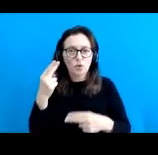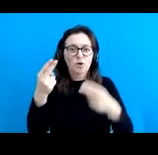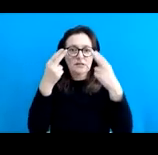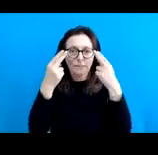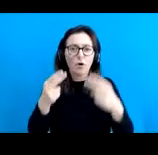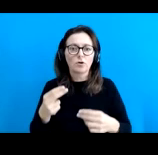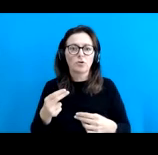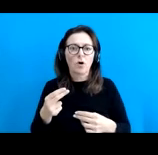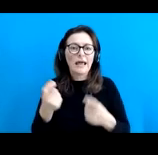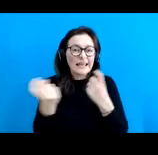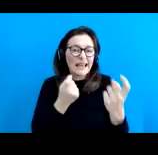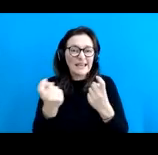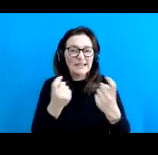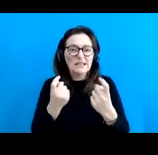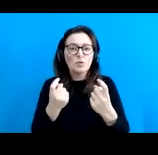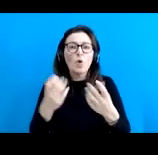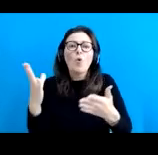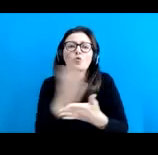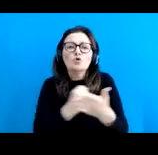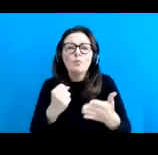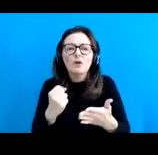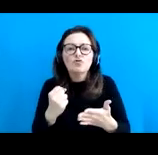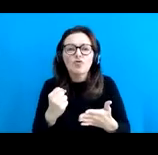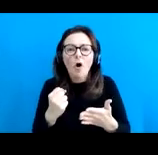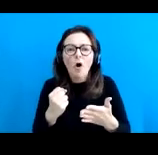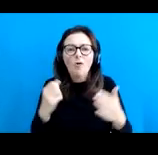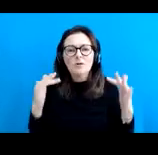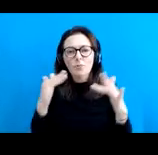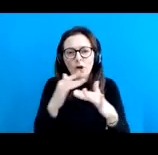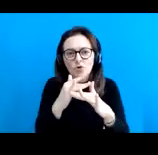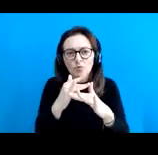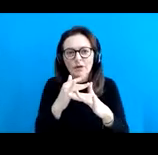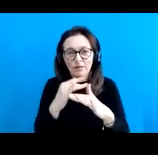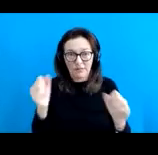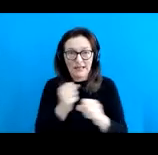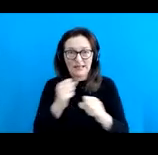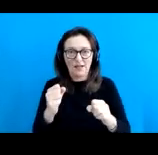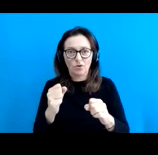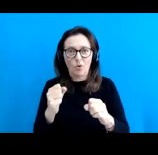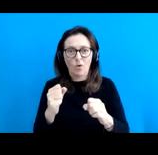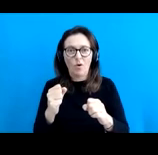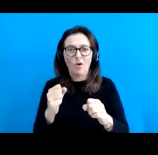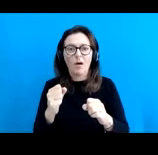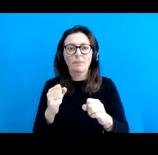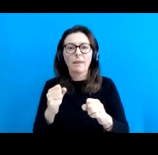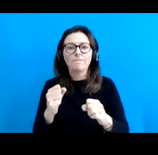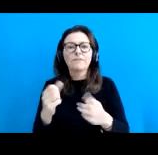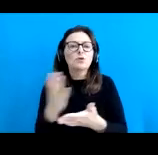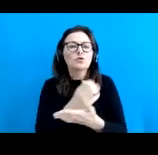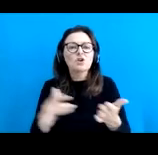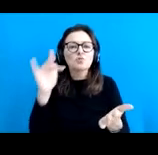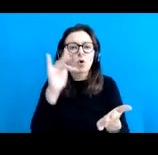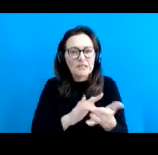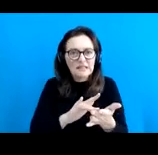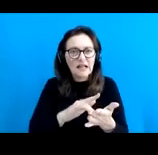predstavlja prav uspešno sporazumevanje. Zato, da dosežemo temeljni cilj razumeti in